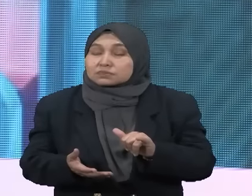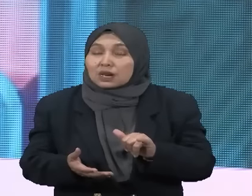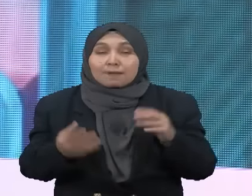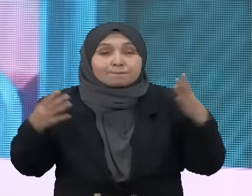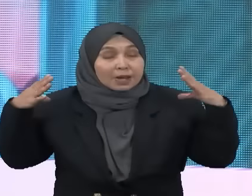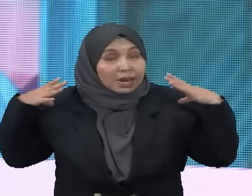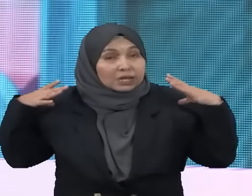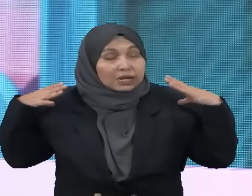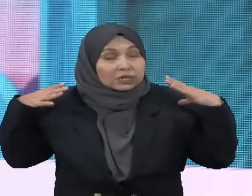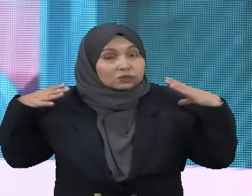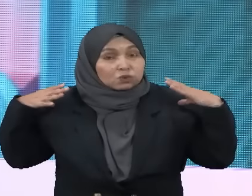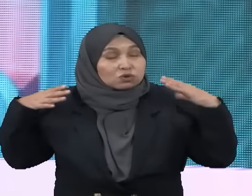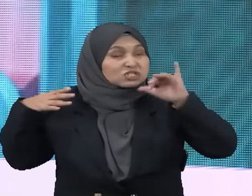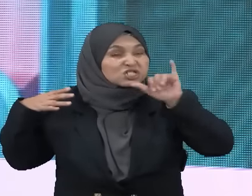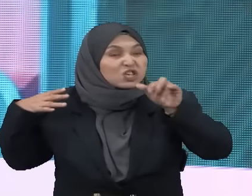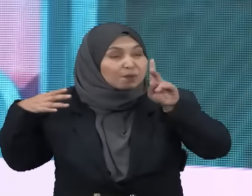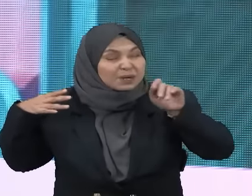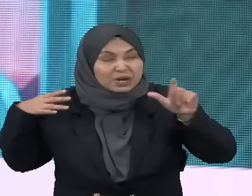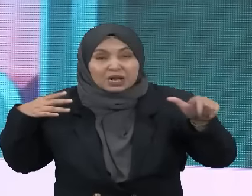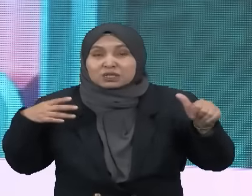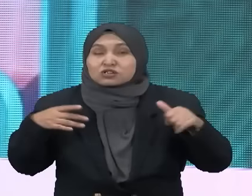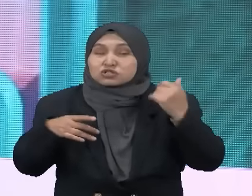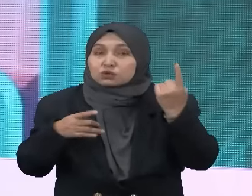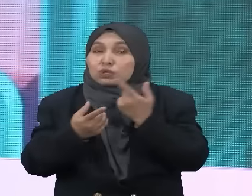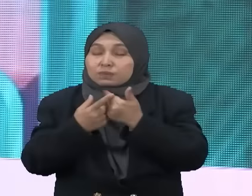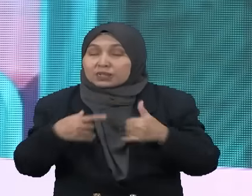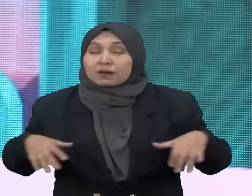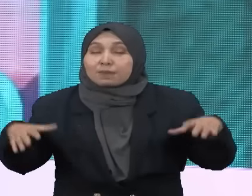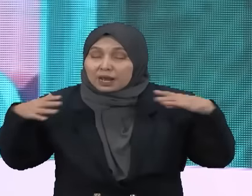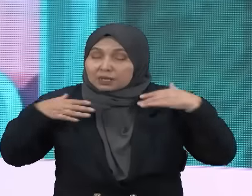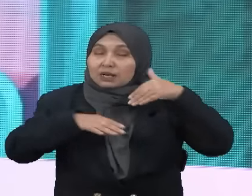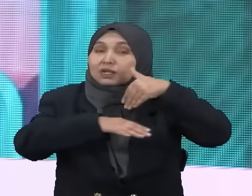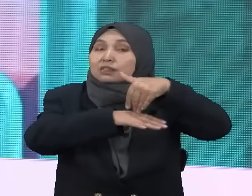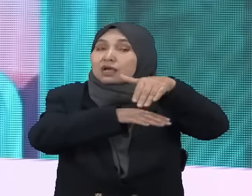malaikat itu, Jibril pada ketika itu, Jibril antara salah seorang malaikat yang diutuskan,